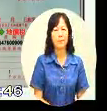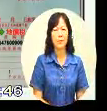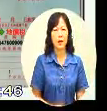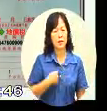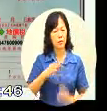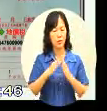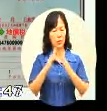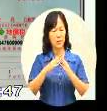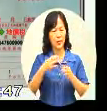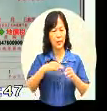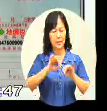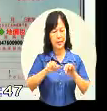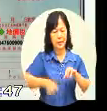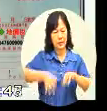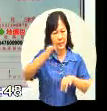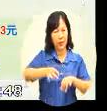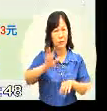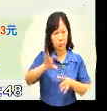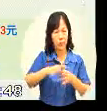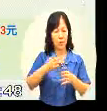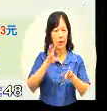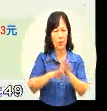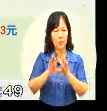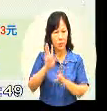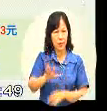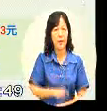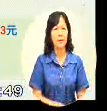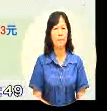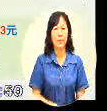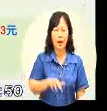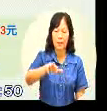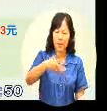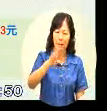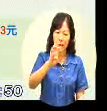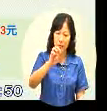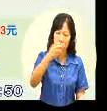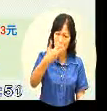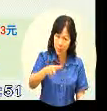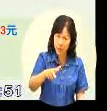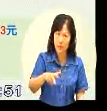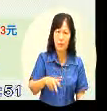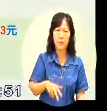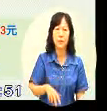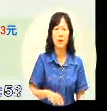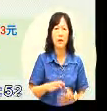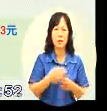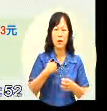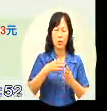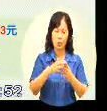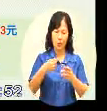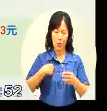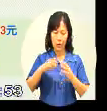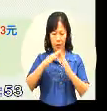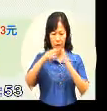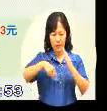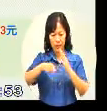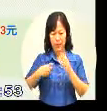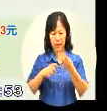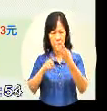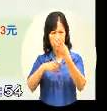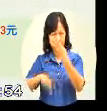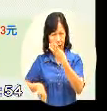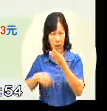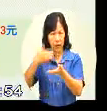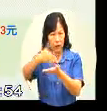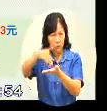我家的地价税、哦、税单847元呢。以萧永达一家三口的地价税来